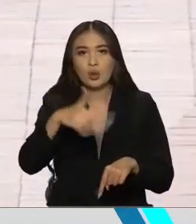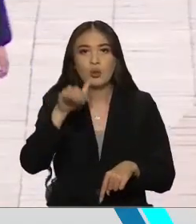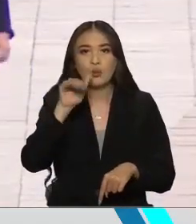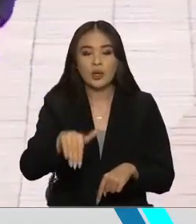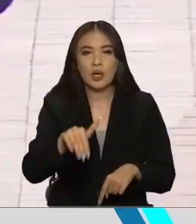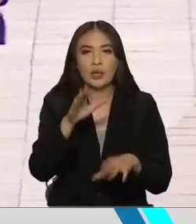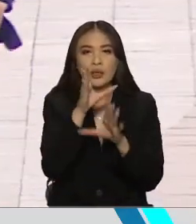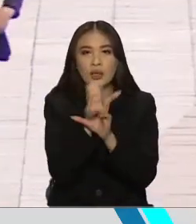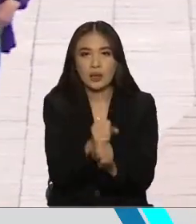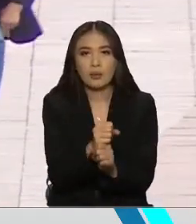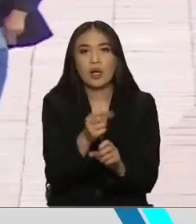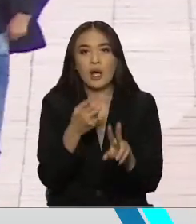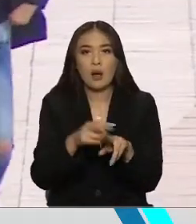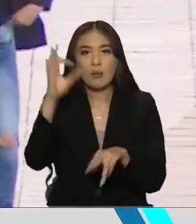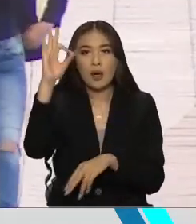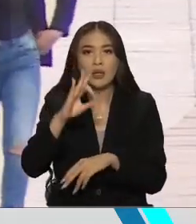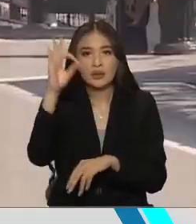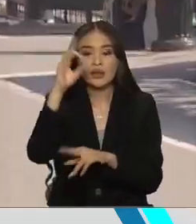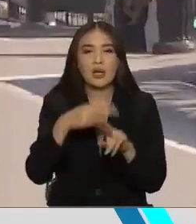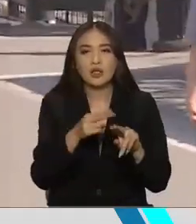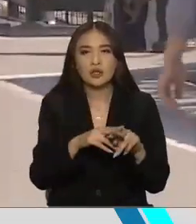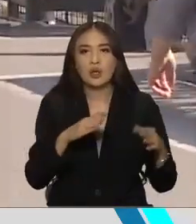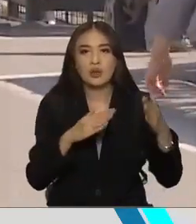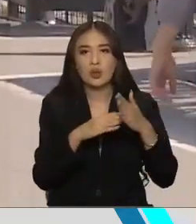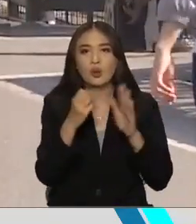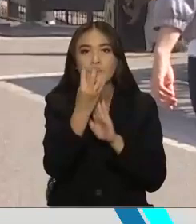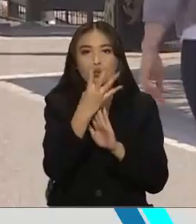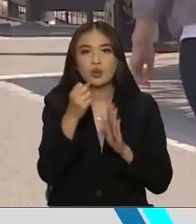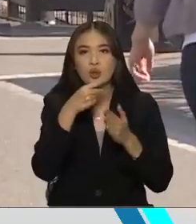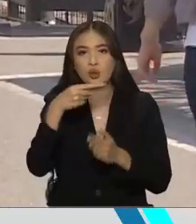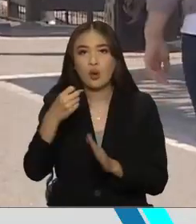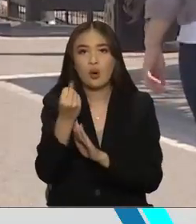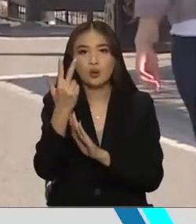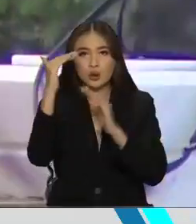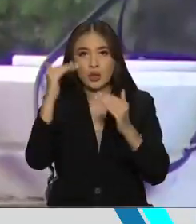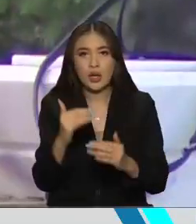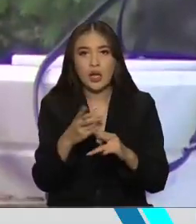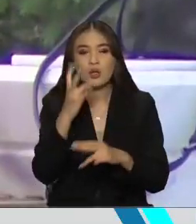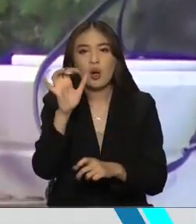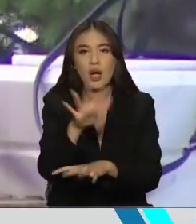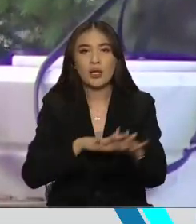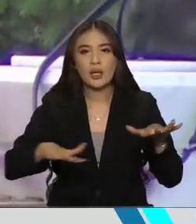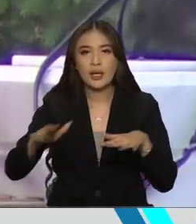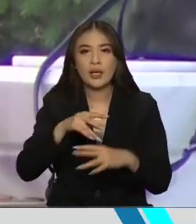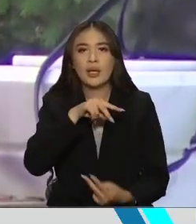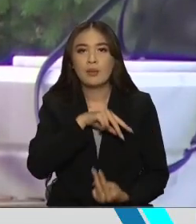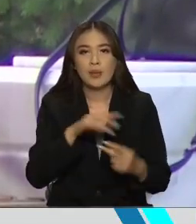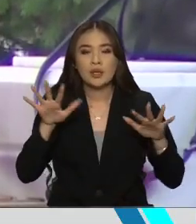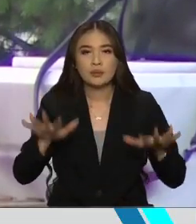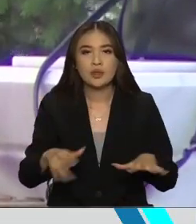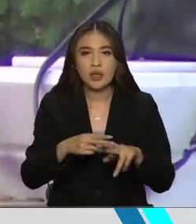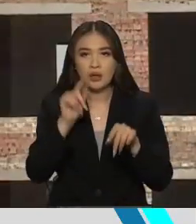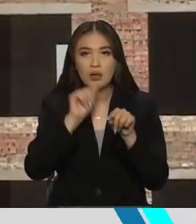мыңға кеміген. Ал пайызға шаққанда шамамен 14-тен 13-ке түскен, бірақ халықаралық еңбек ұйымы